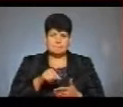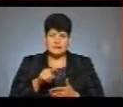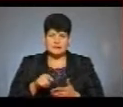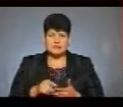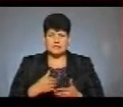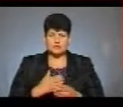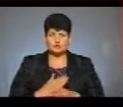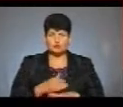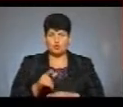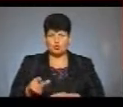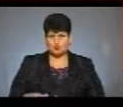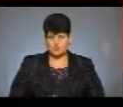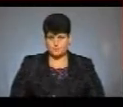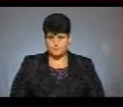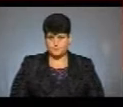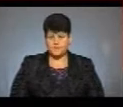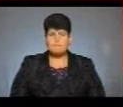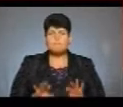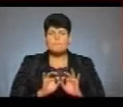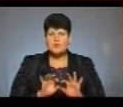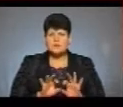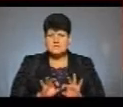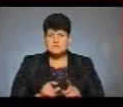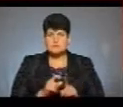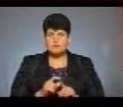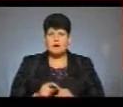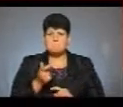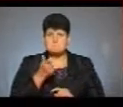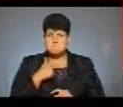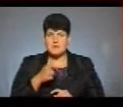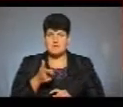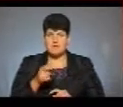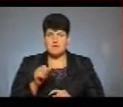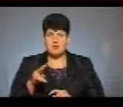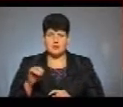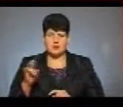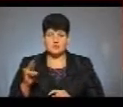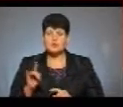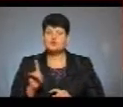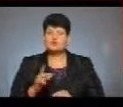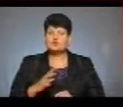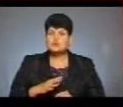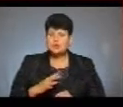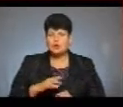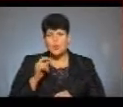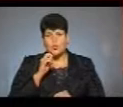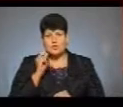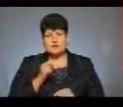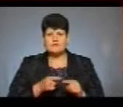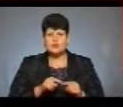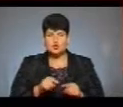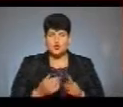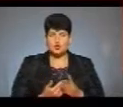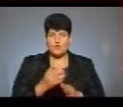нашому гостю. Отже, поясніть слова пані Галини, що нас очікує і українців від цього нового